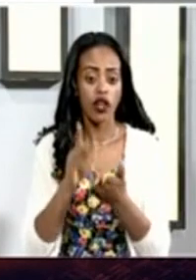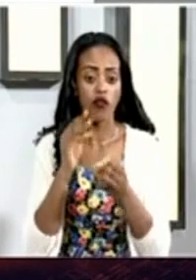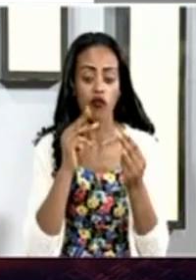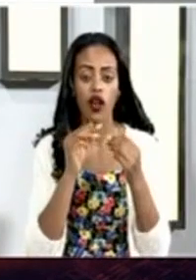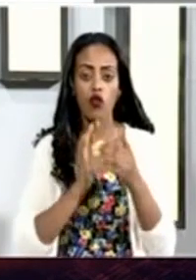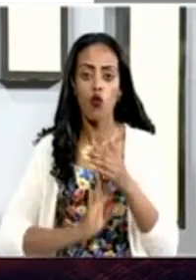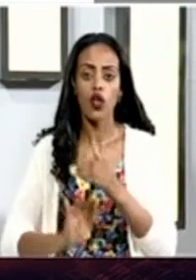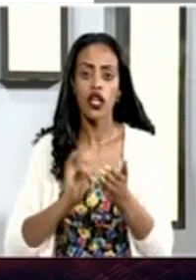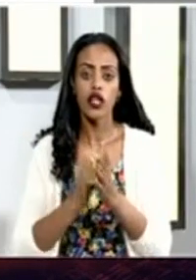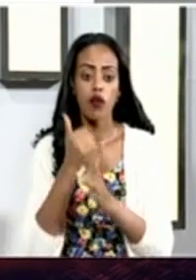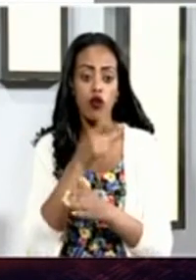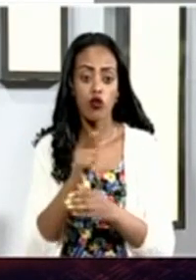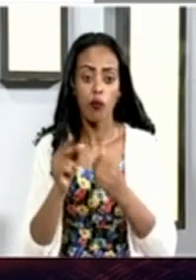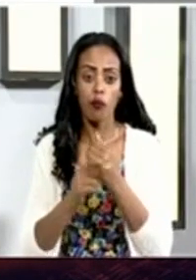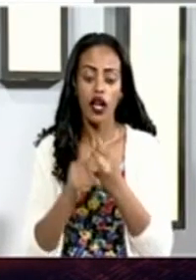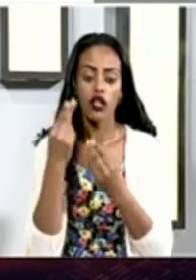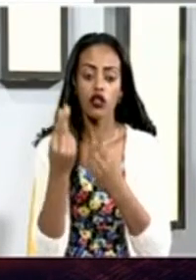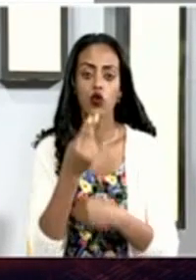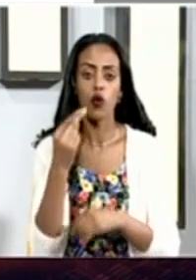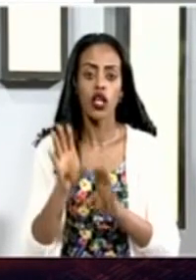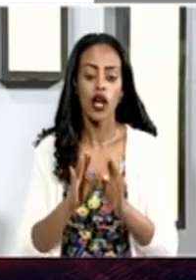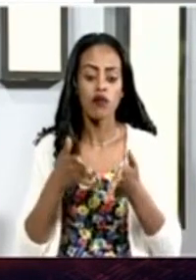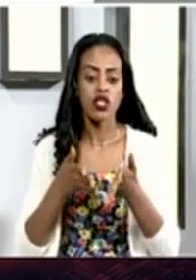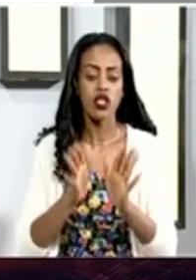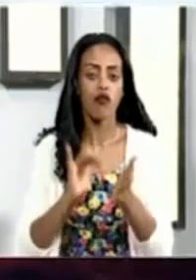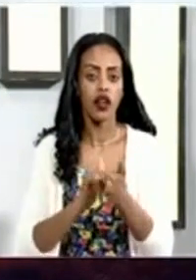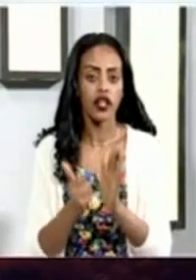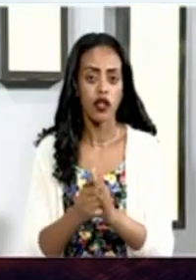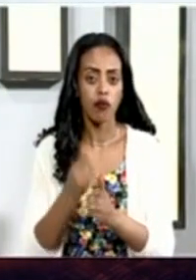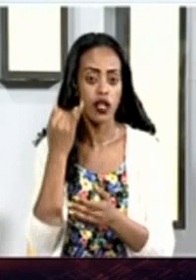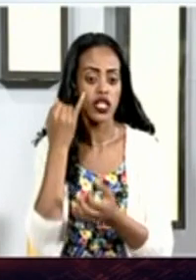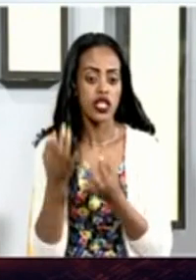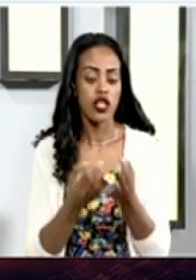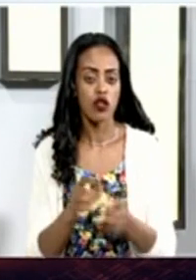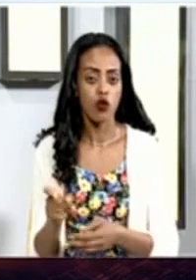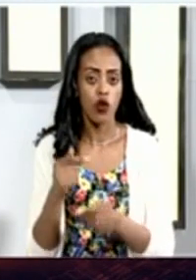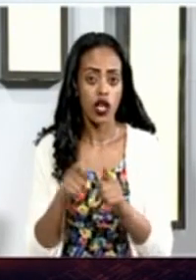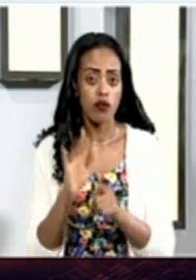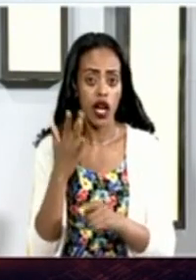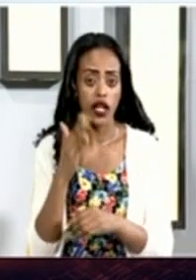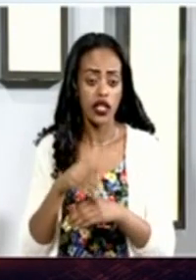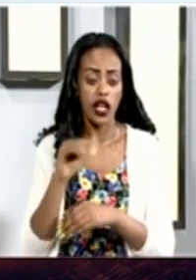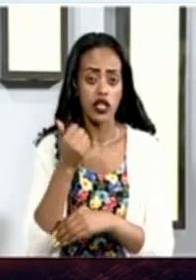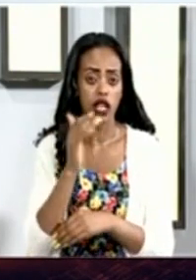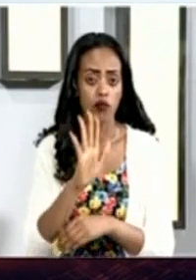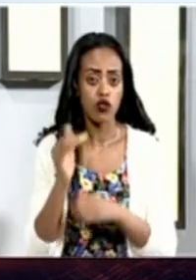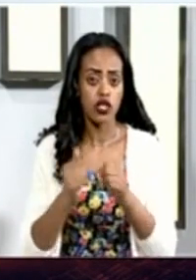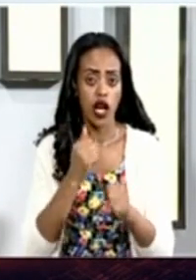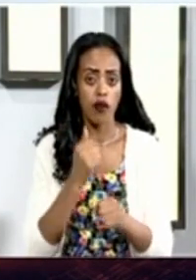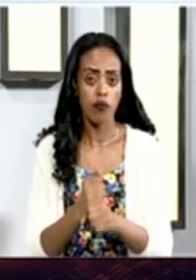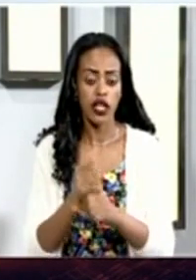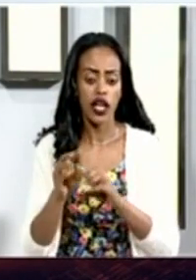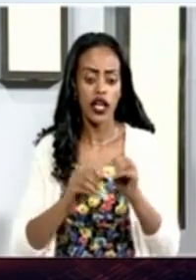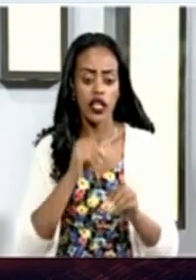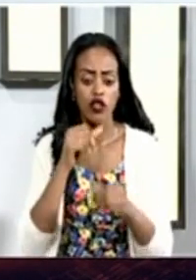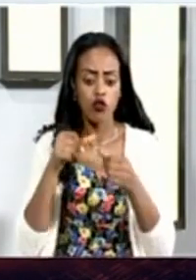ولا دما نتون بانك تات نقدي كتك امالو كامز تفقد دما زت حبرن تخون زخمز عينتنا للع تحموش عامتات كي